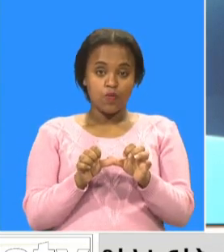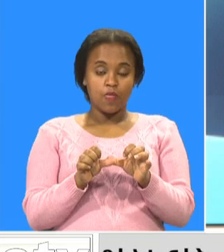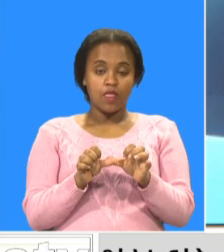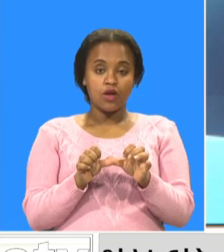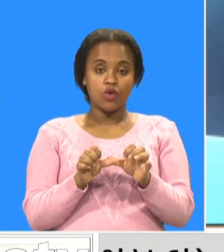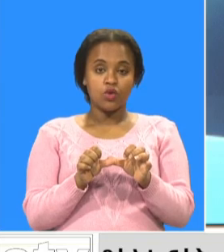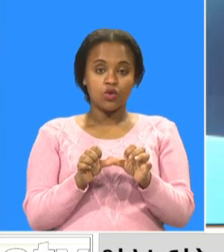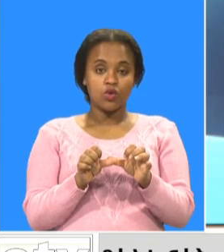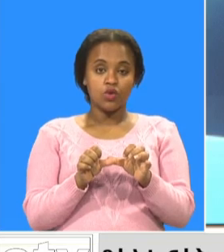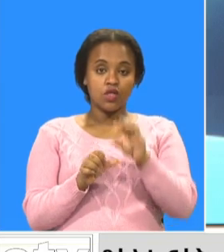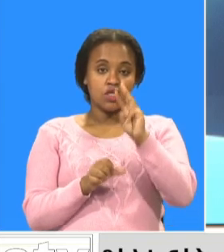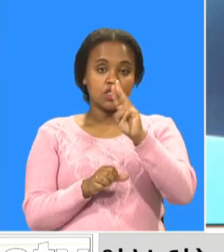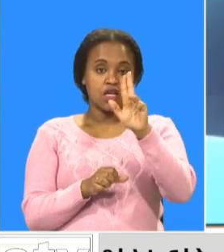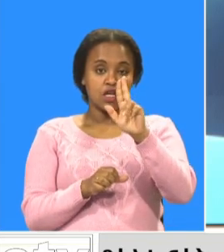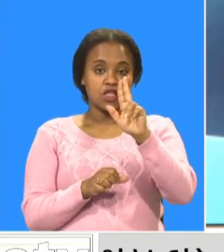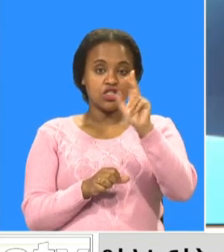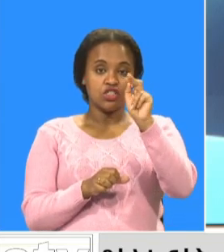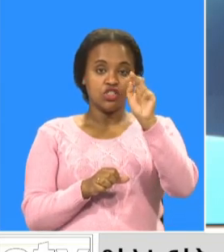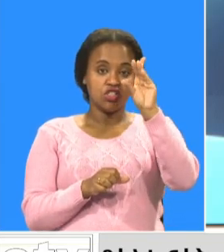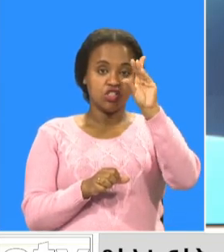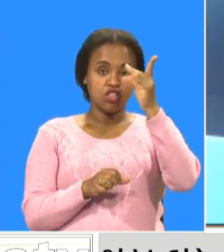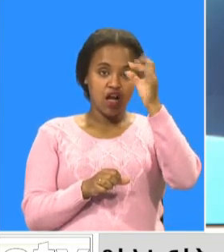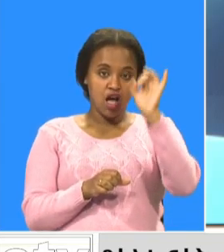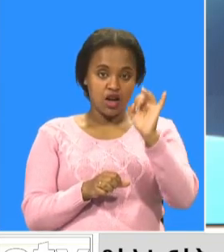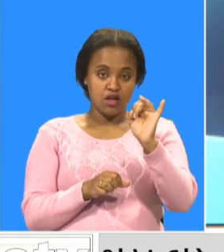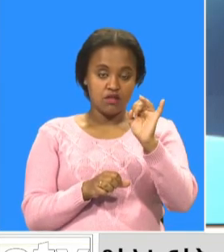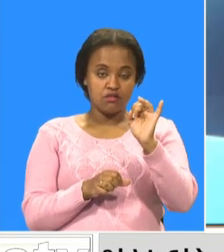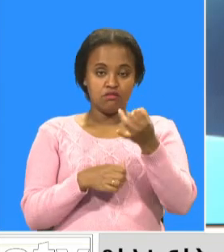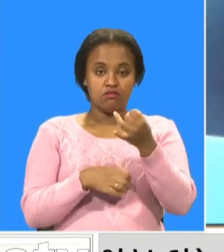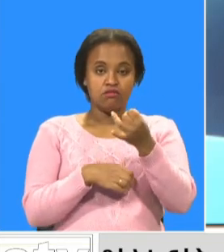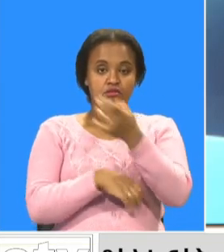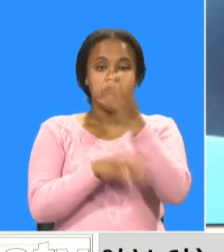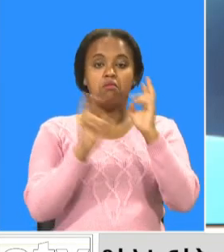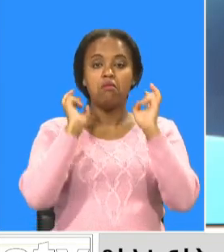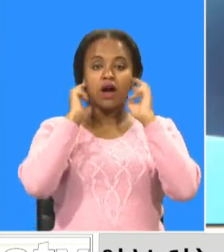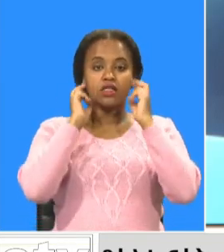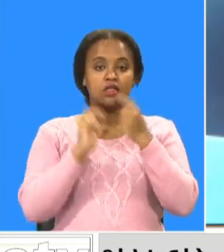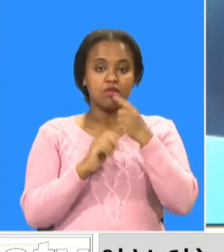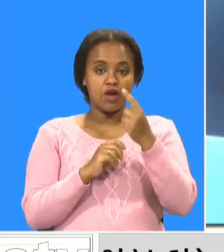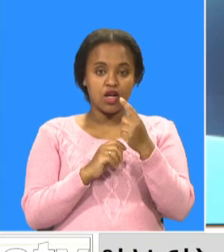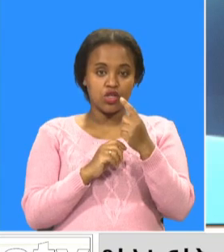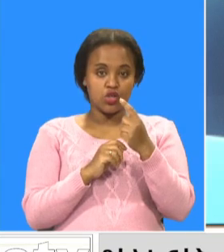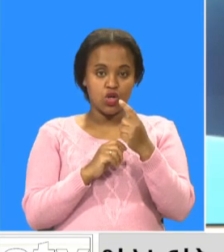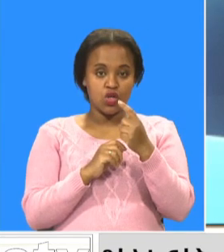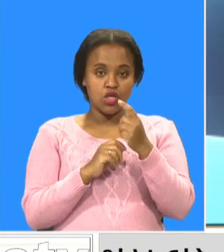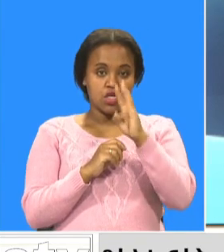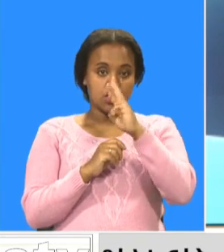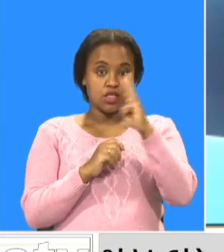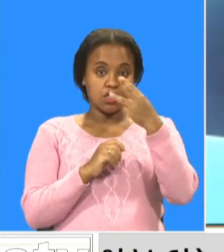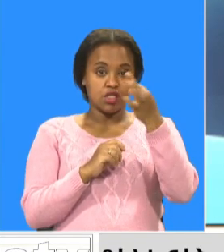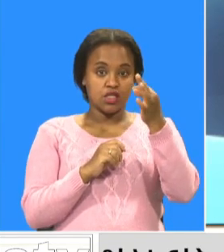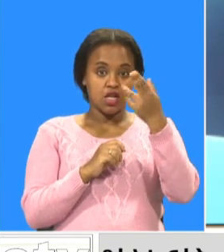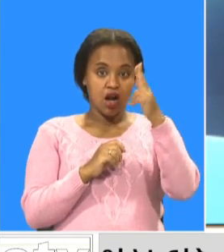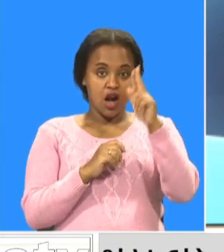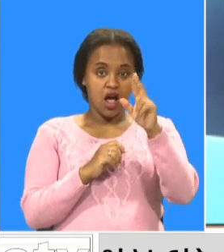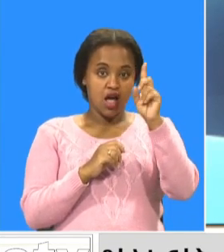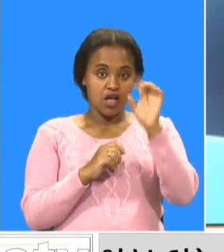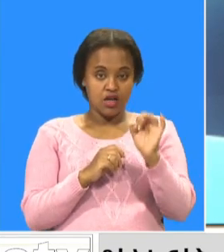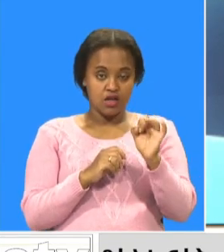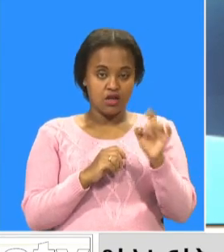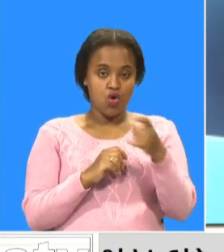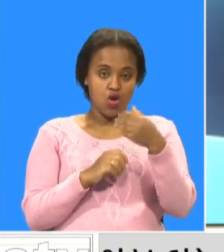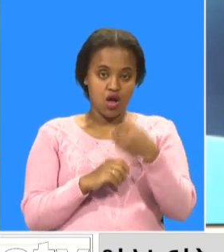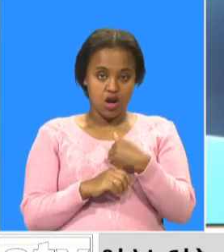የምንለው ነው። እነዚህ ሰርጂካል ማስኮች ለስትራይል የሆነ ያለ ስትራይል ያልሆነ ያለ ማለት